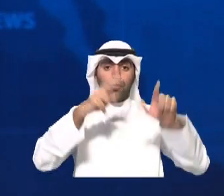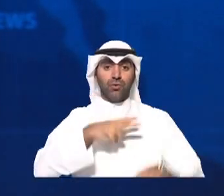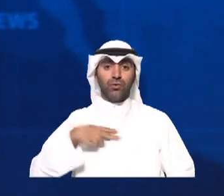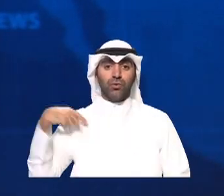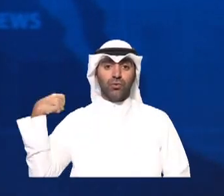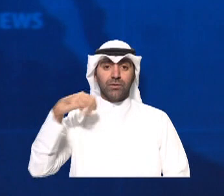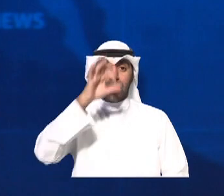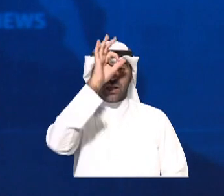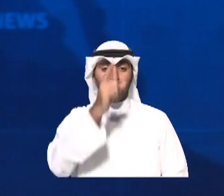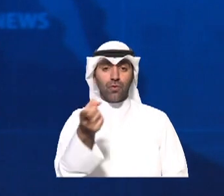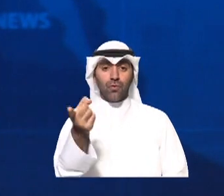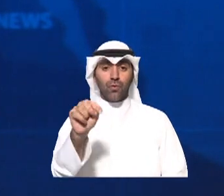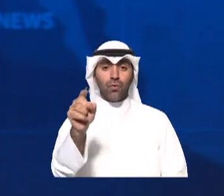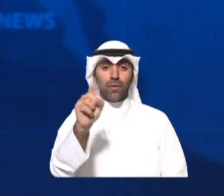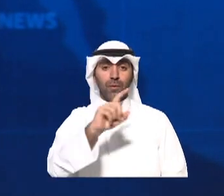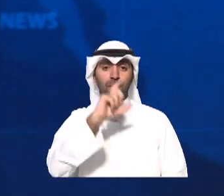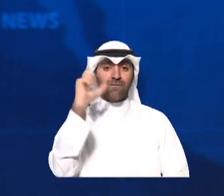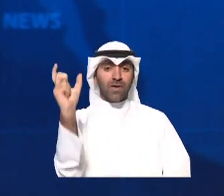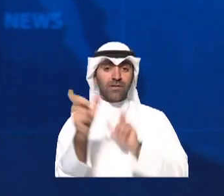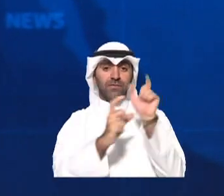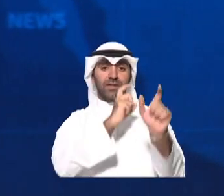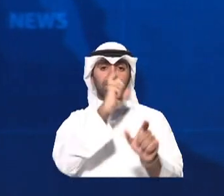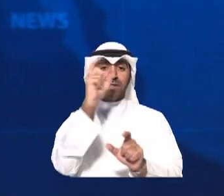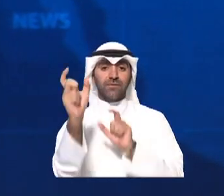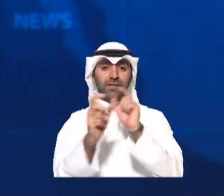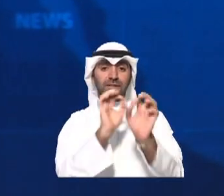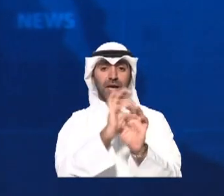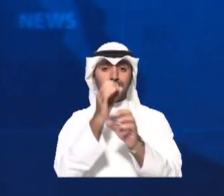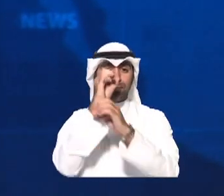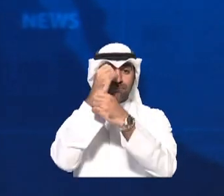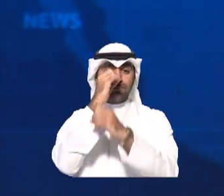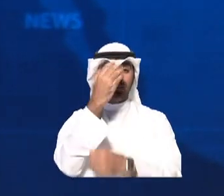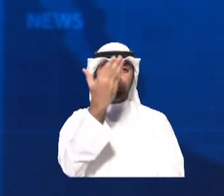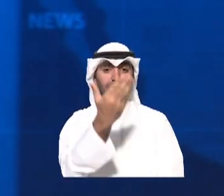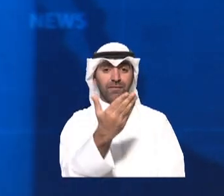للتعرف على أصحابها، وفور ذلك سيتم الإعلان عنهم.